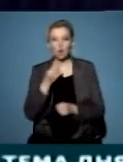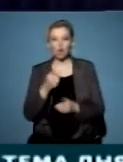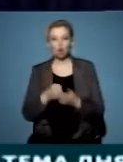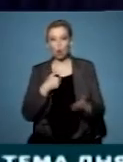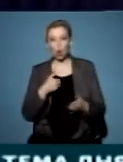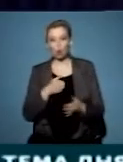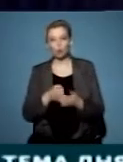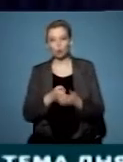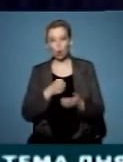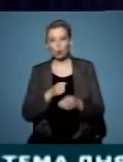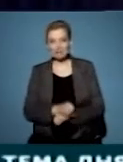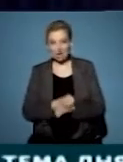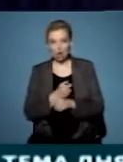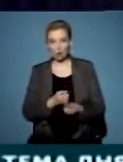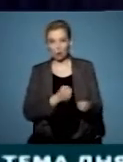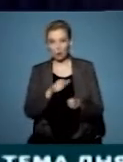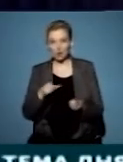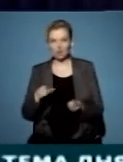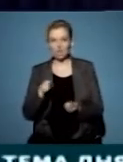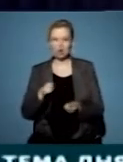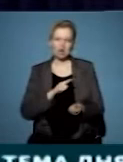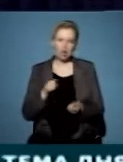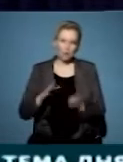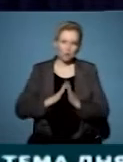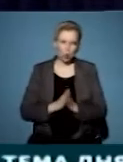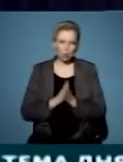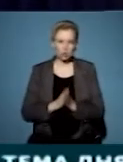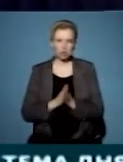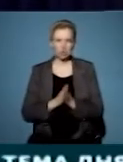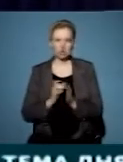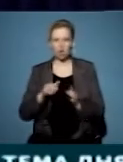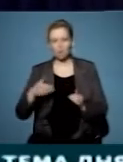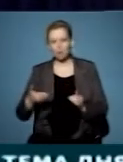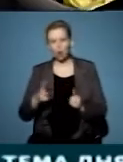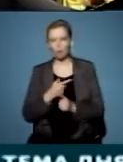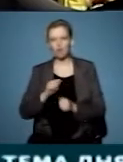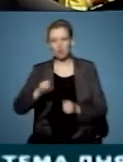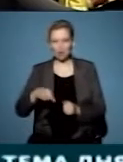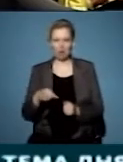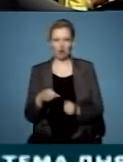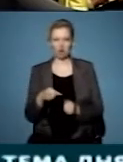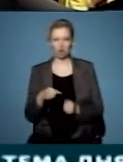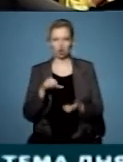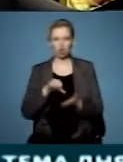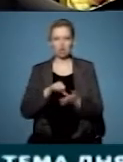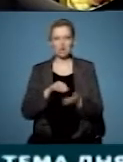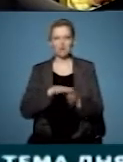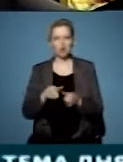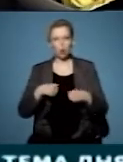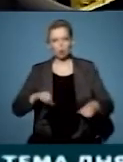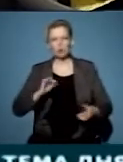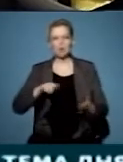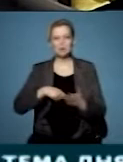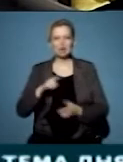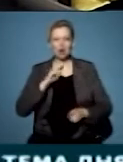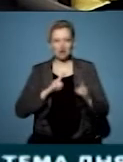страйку перевізників. Їх просили з боку, або ж вимагали, скажімо, і члени виконкому, і міська